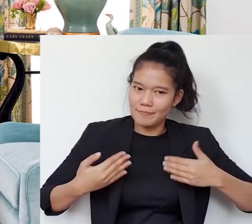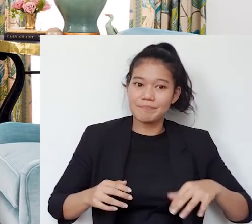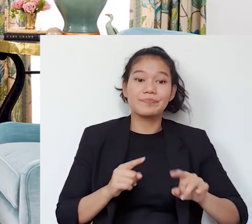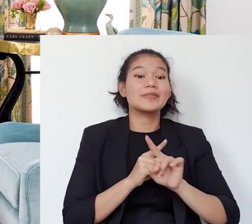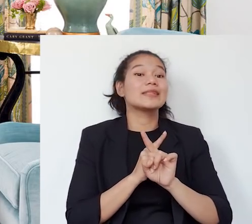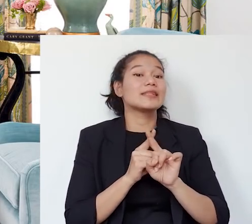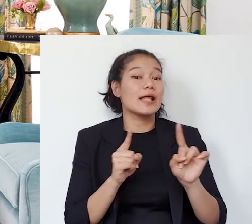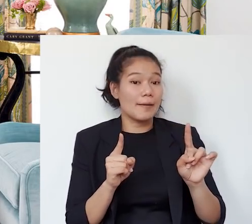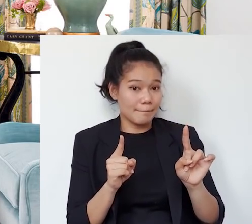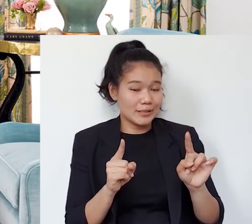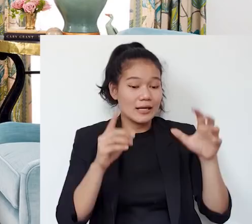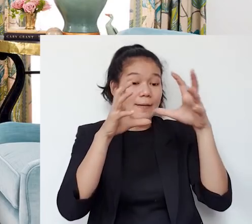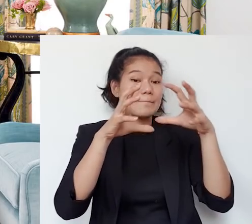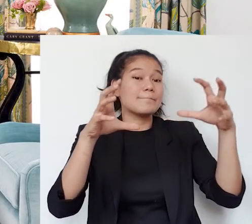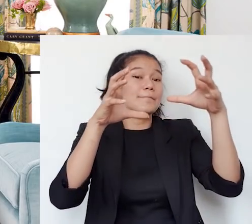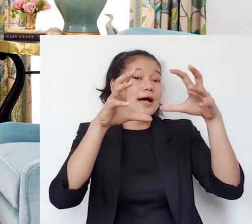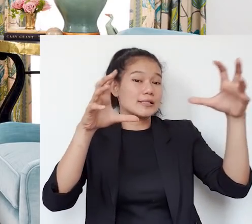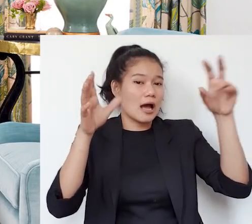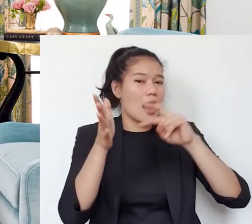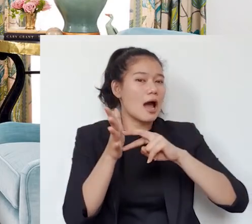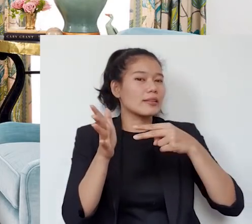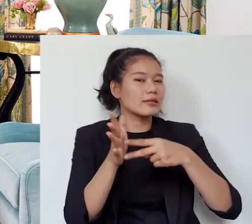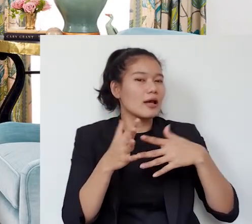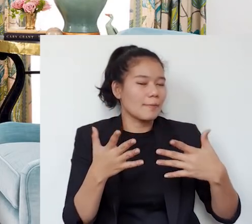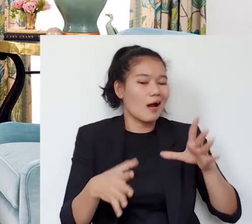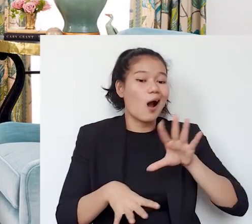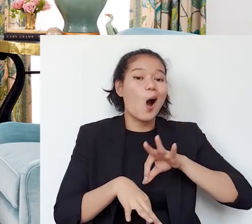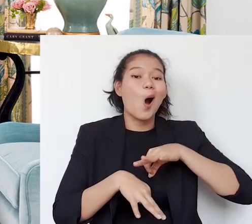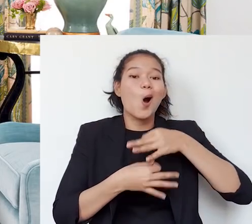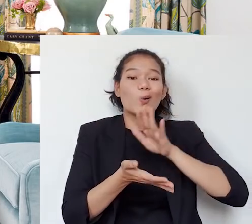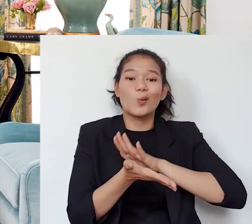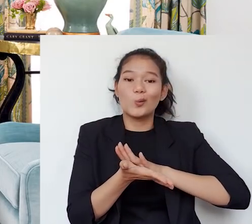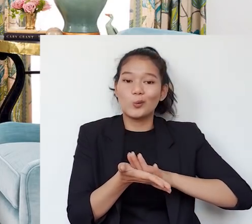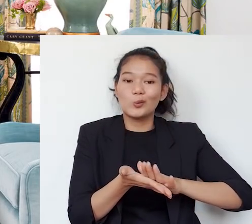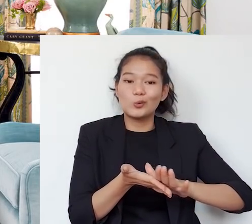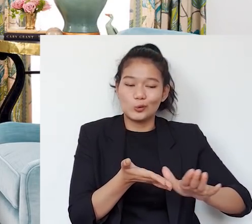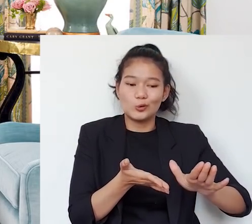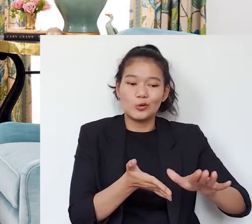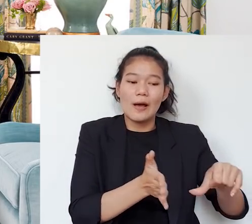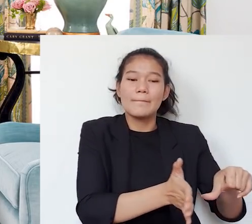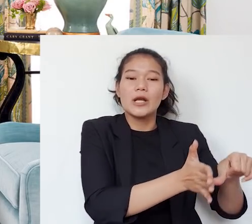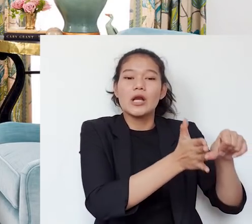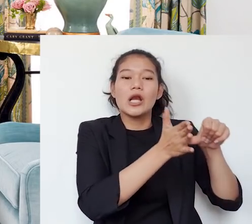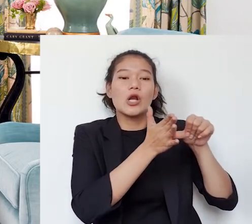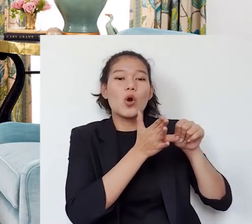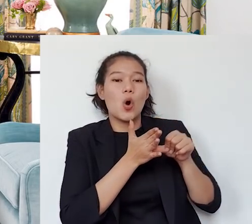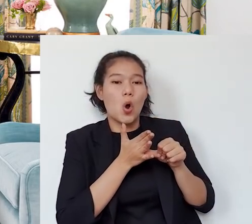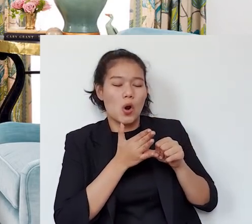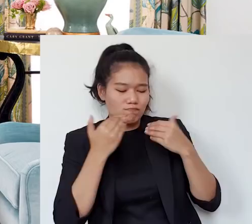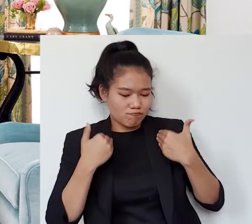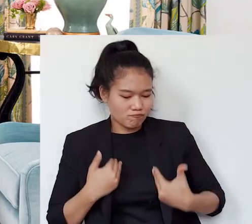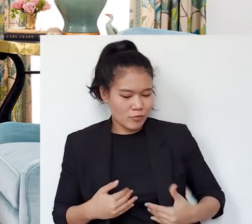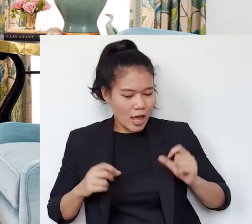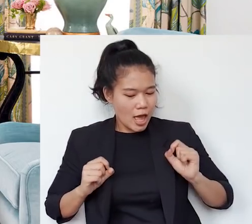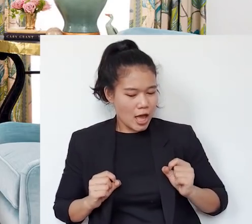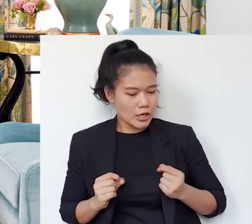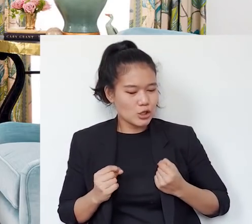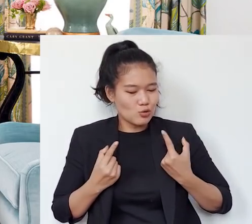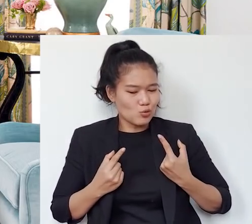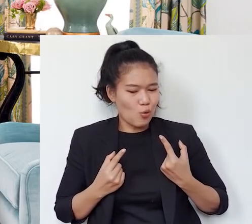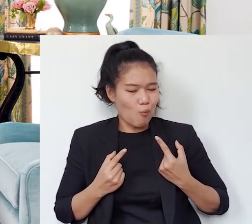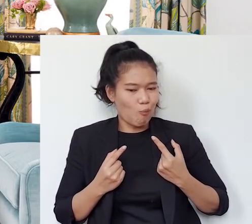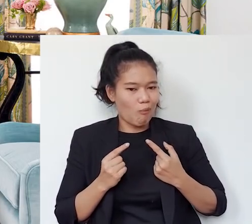Tetapi juga Paskah itu berarti Roh Kudus menolong kita untuk hidup secara otentik, lalu